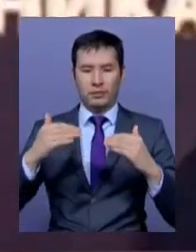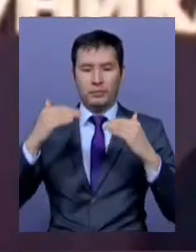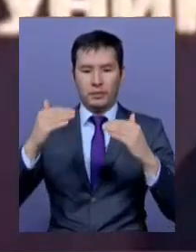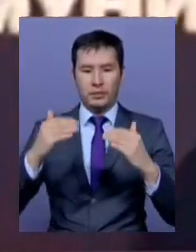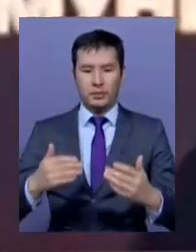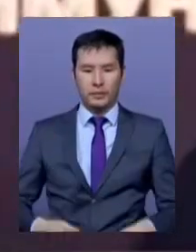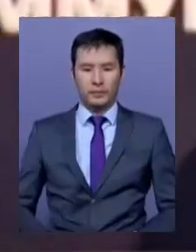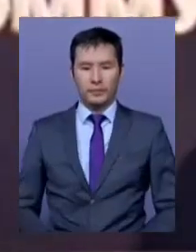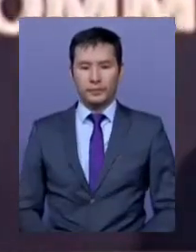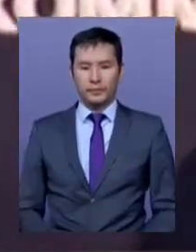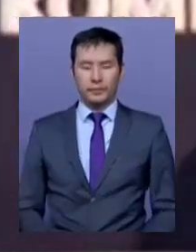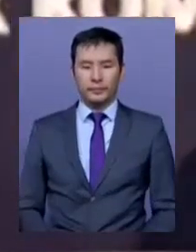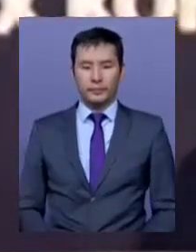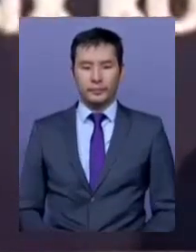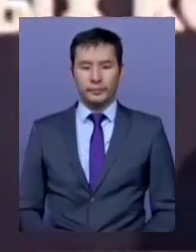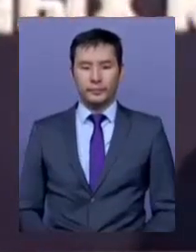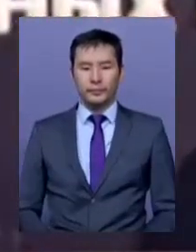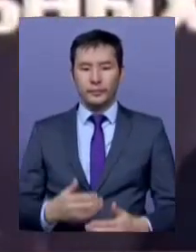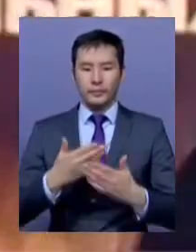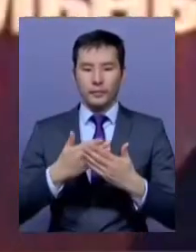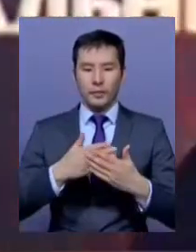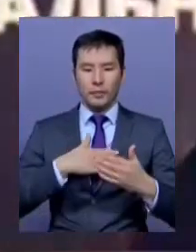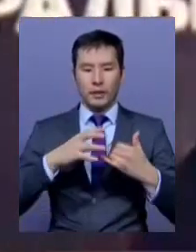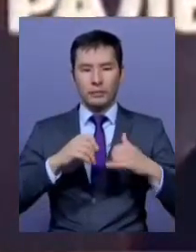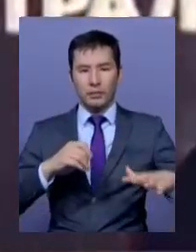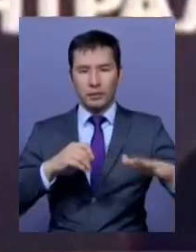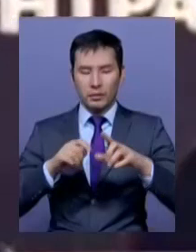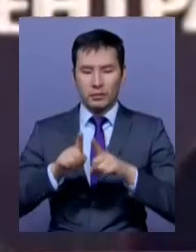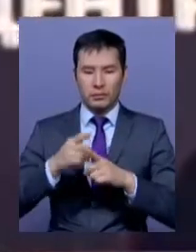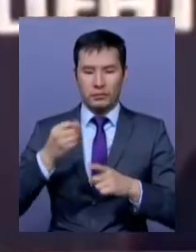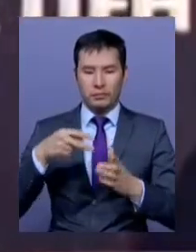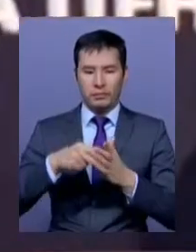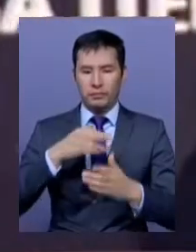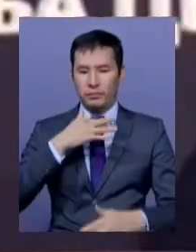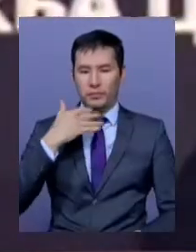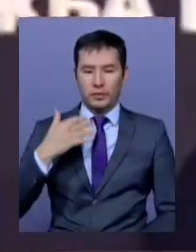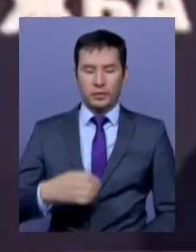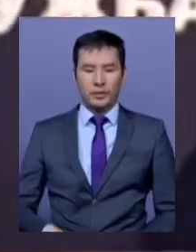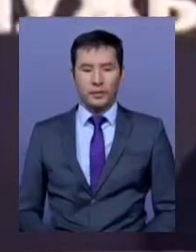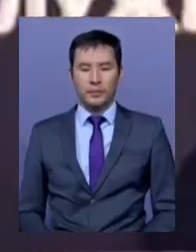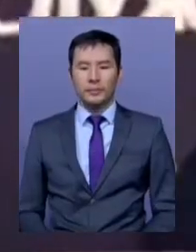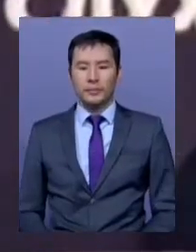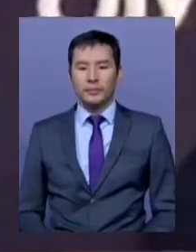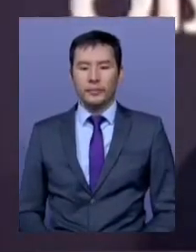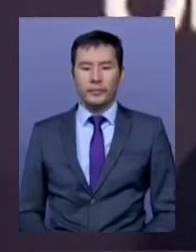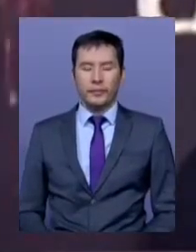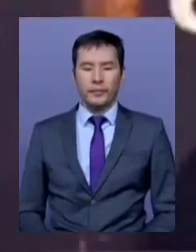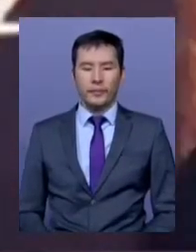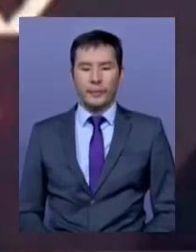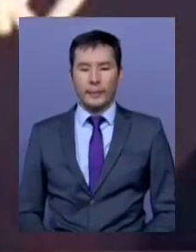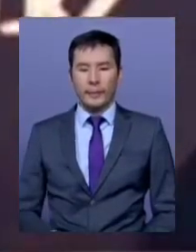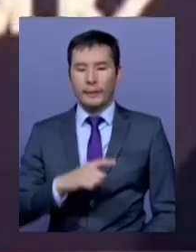мүшелері түкіл ПЦР тестін тапсырып бақылауға алынды. 14 күнге